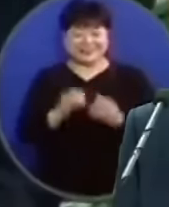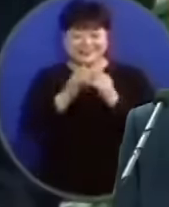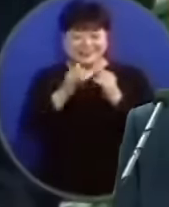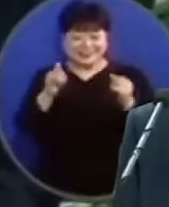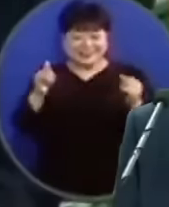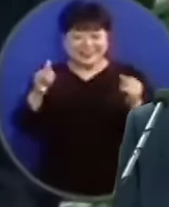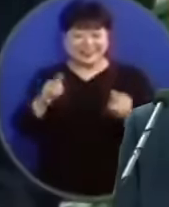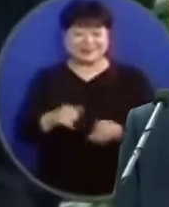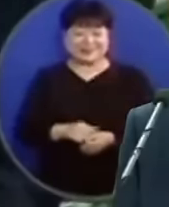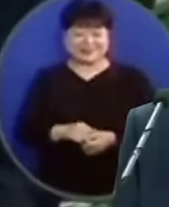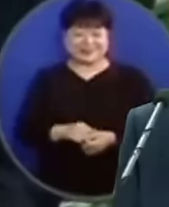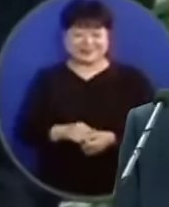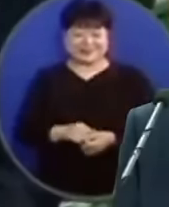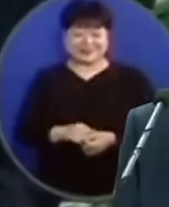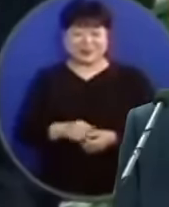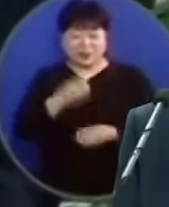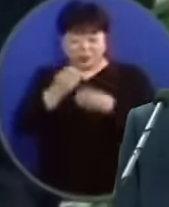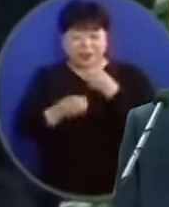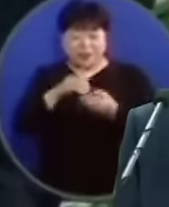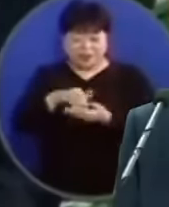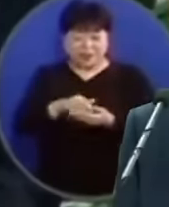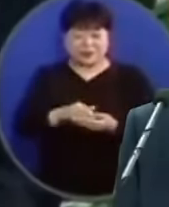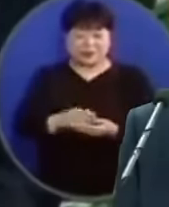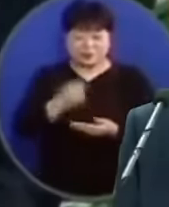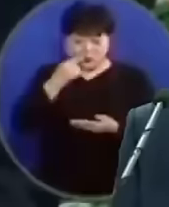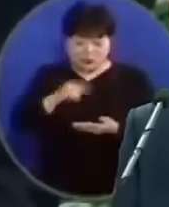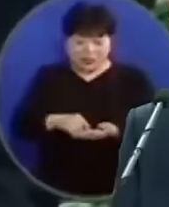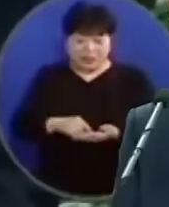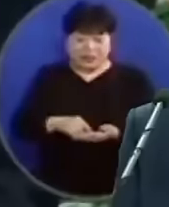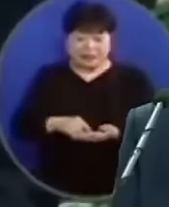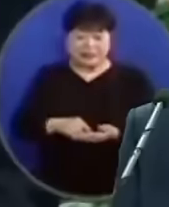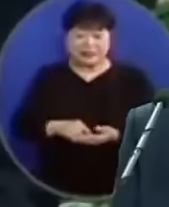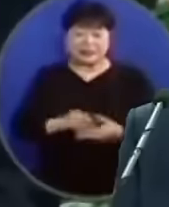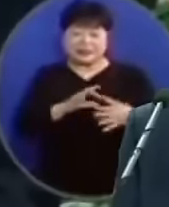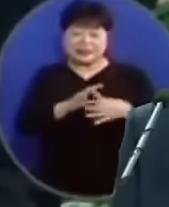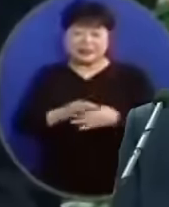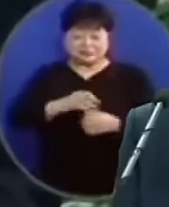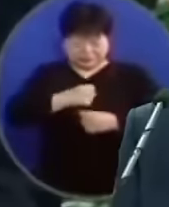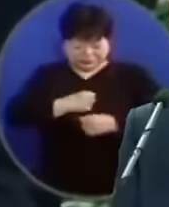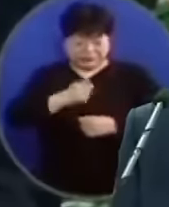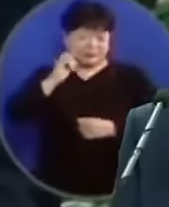사람들은 반성은 쉽게 하지만 지키는 것은 힘들어하는 것입니다.